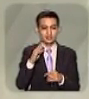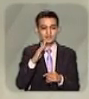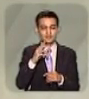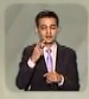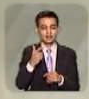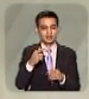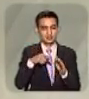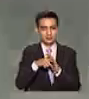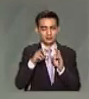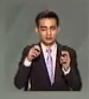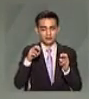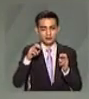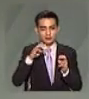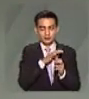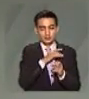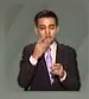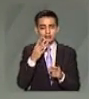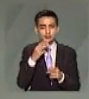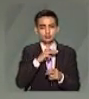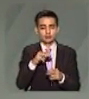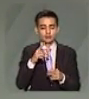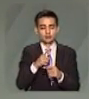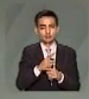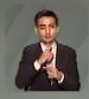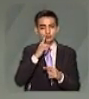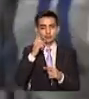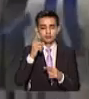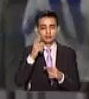некорректного отделения первых ступеней на третьей минуте